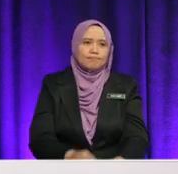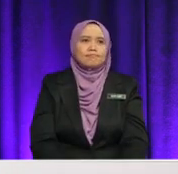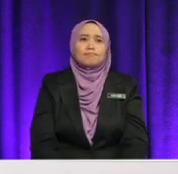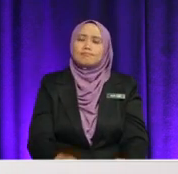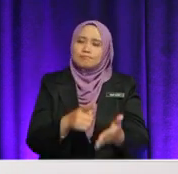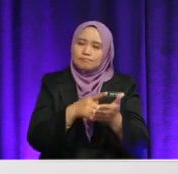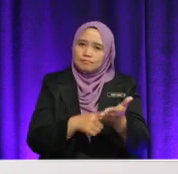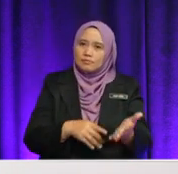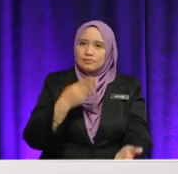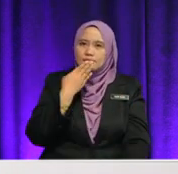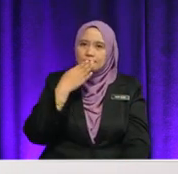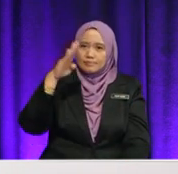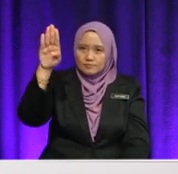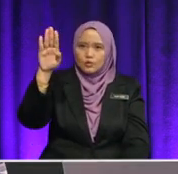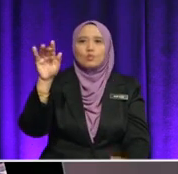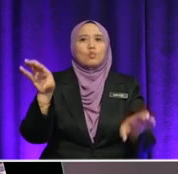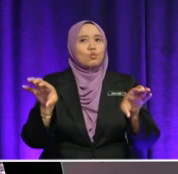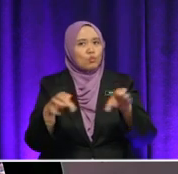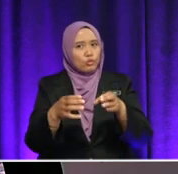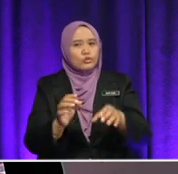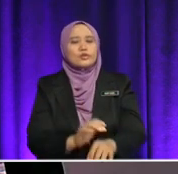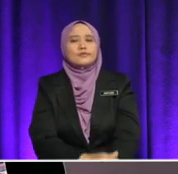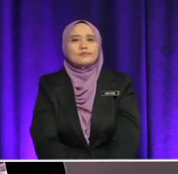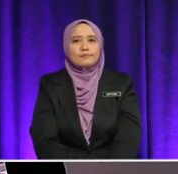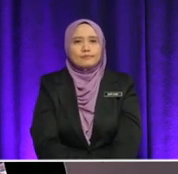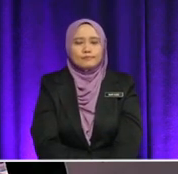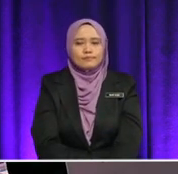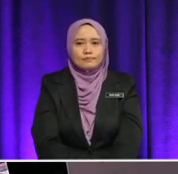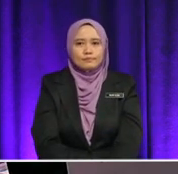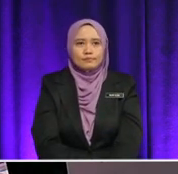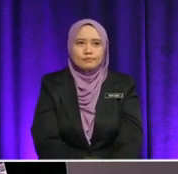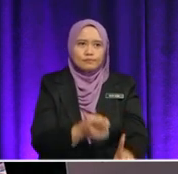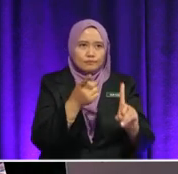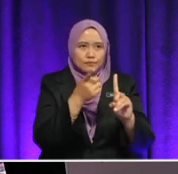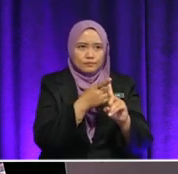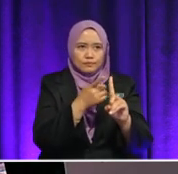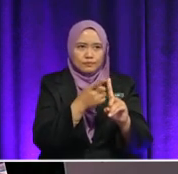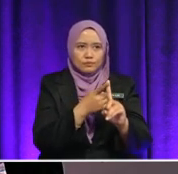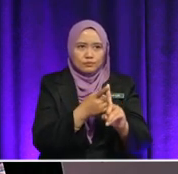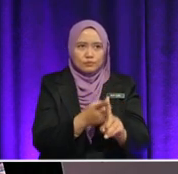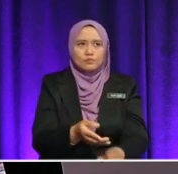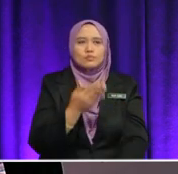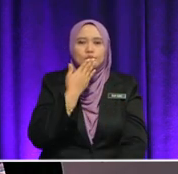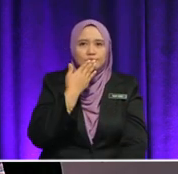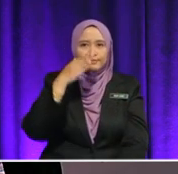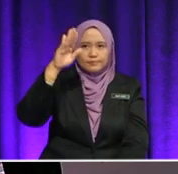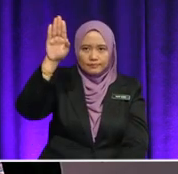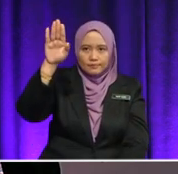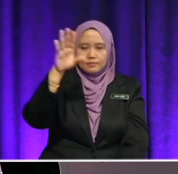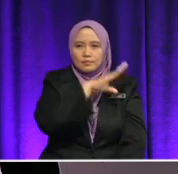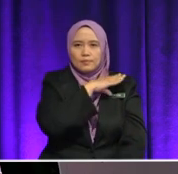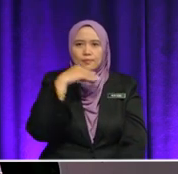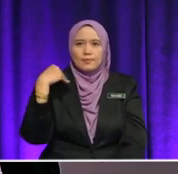proses Bagaimana rundingan sebelum generasi umum pertama yang pertama tungku Abdurrahman dan